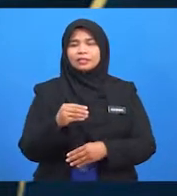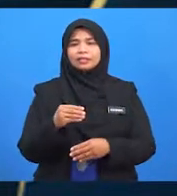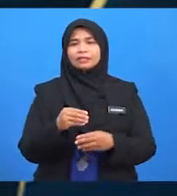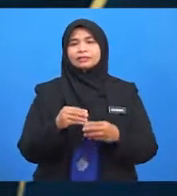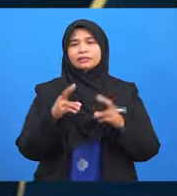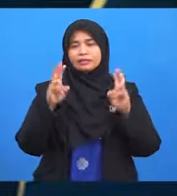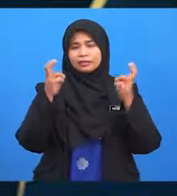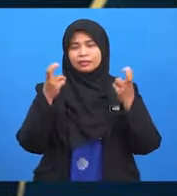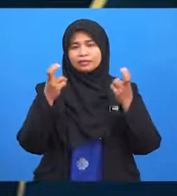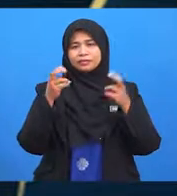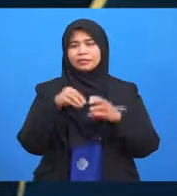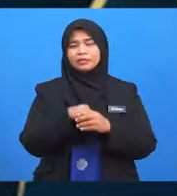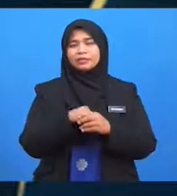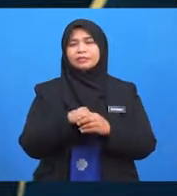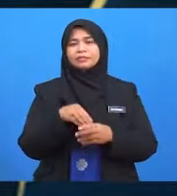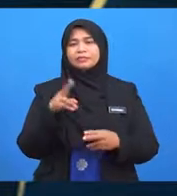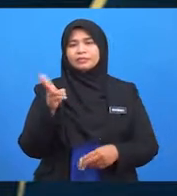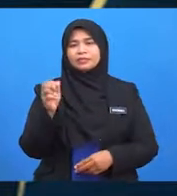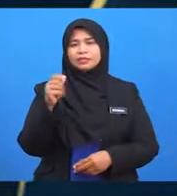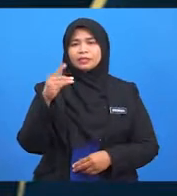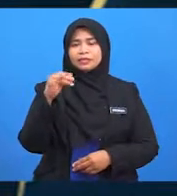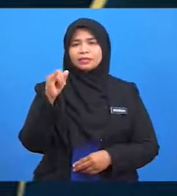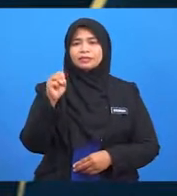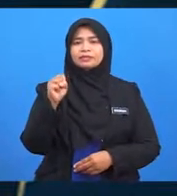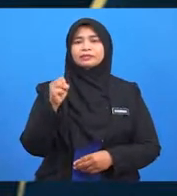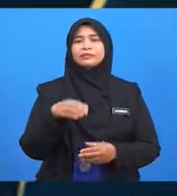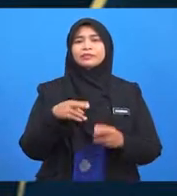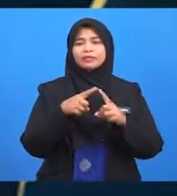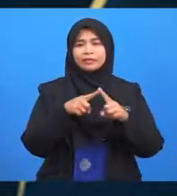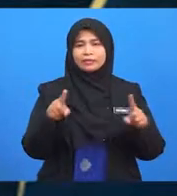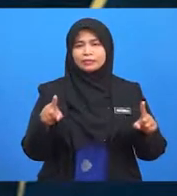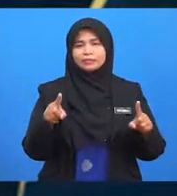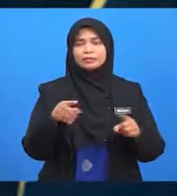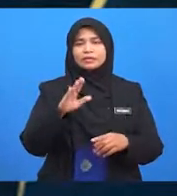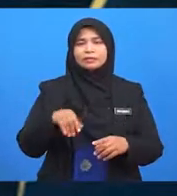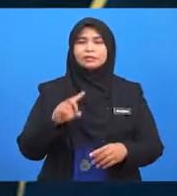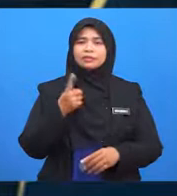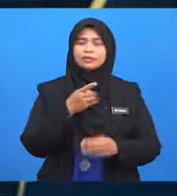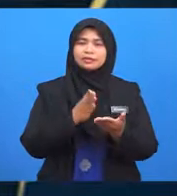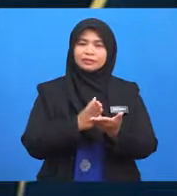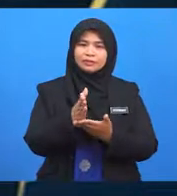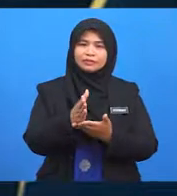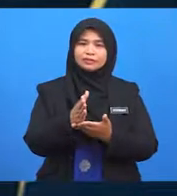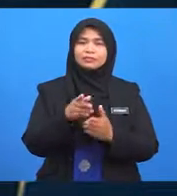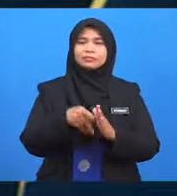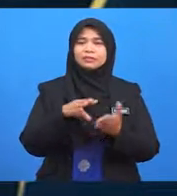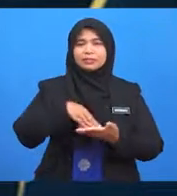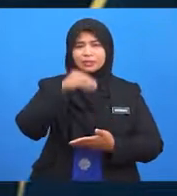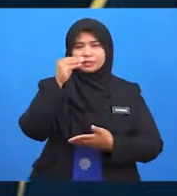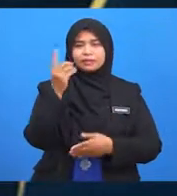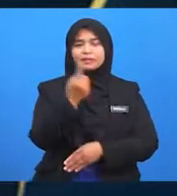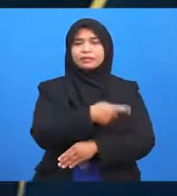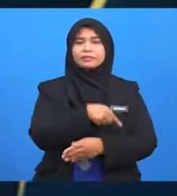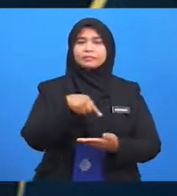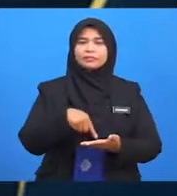mengupas tajuk dalam bidang hadis. Tetapi, sebelum kita meneruskan lagi pembelajaran